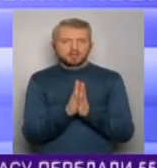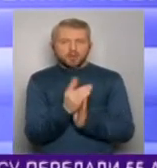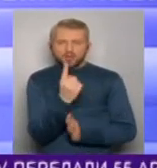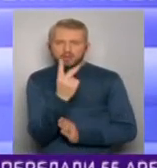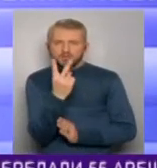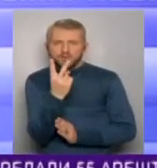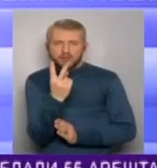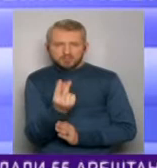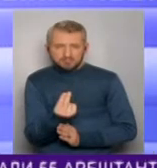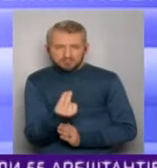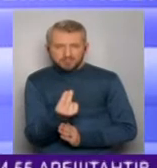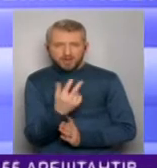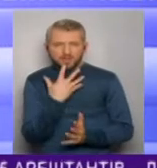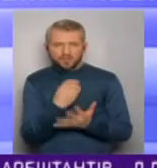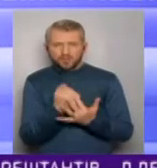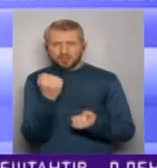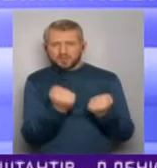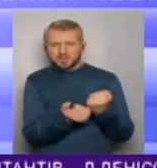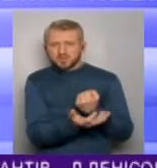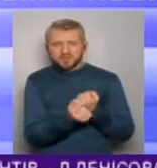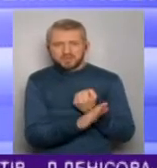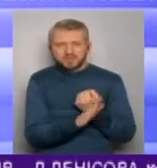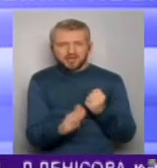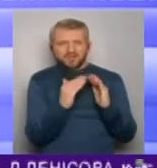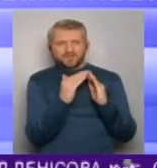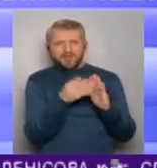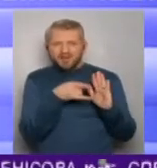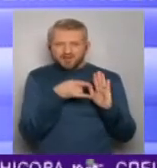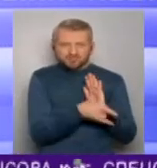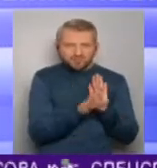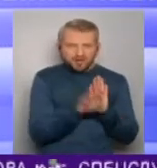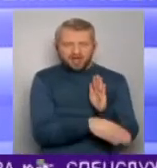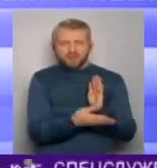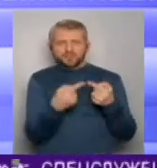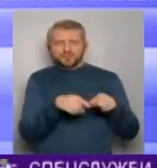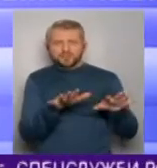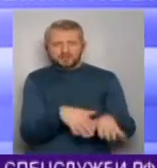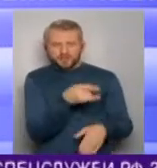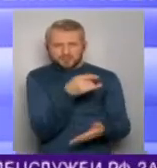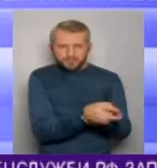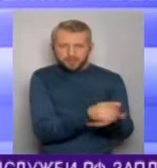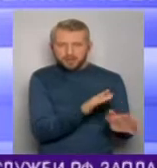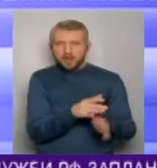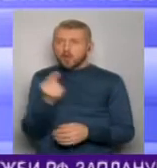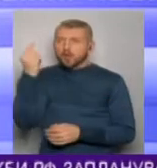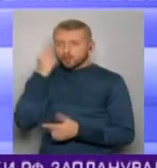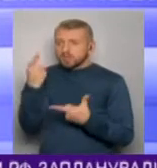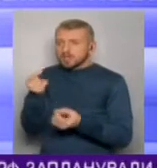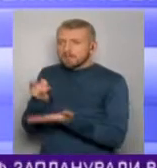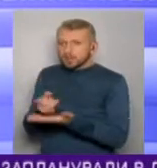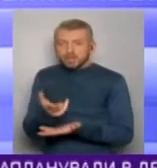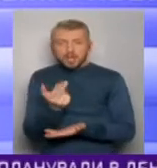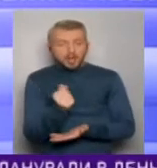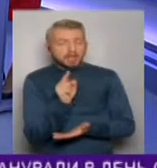день-два своїх залізних коней у гаражах чи там десь в інших містах. Або хоча б думайте, де паркуєтесь. Але там, де вони